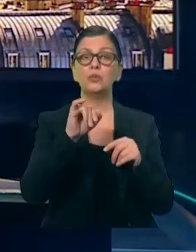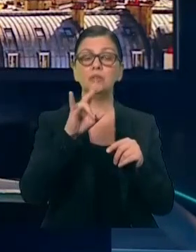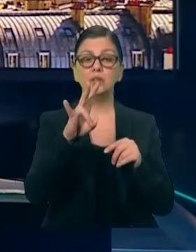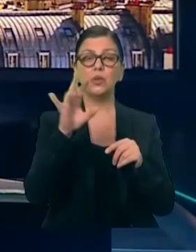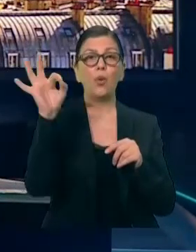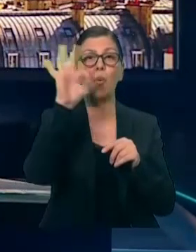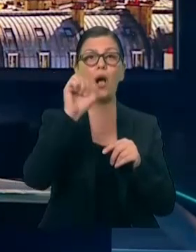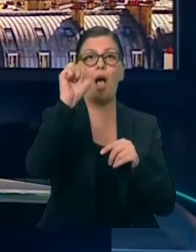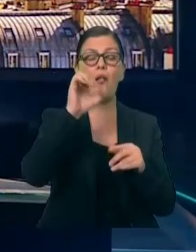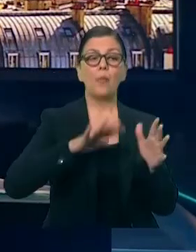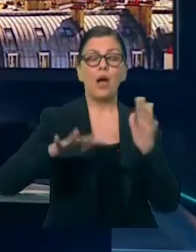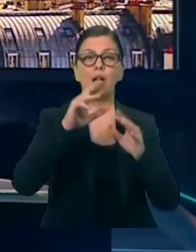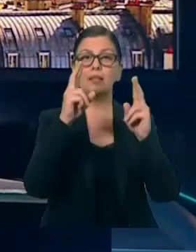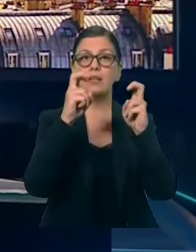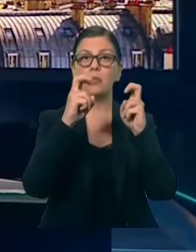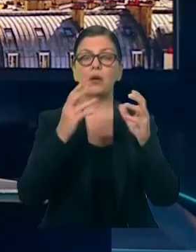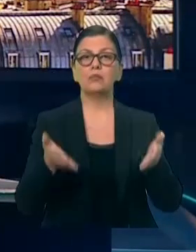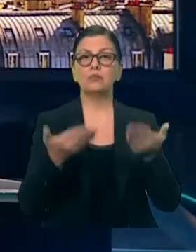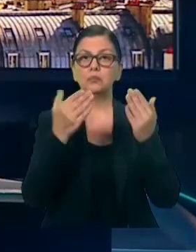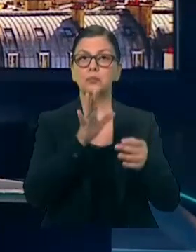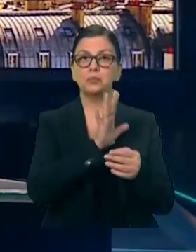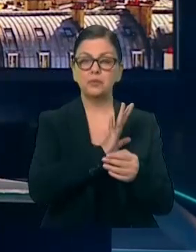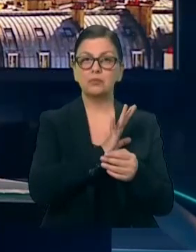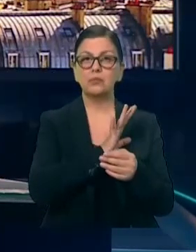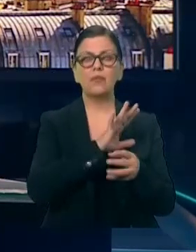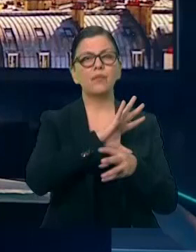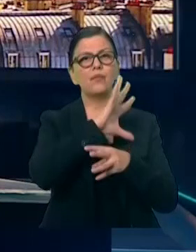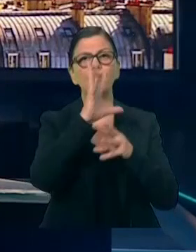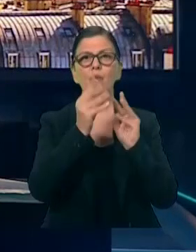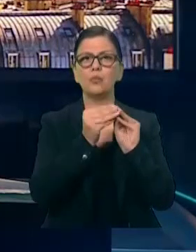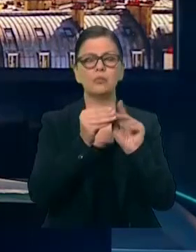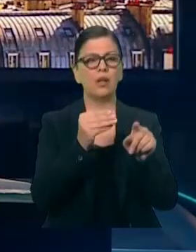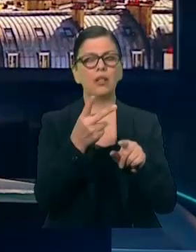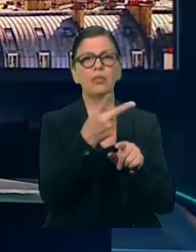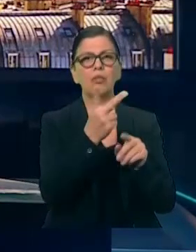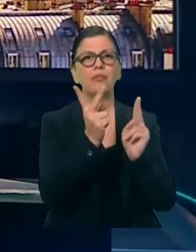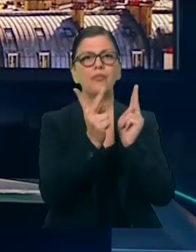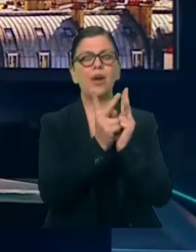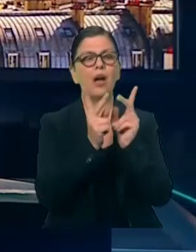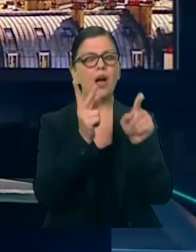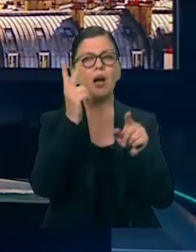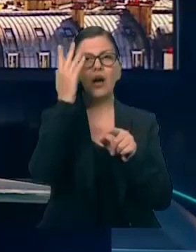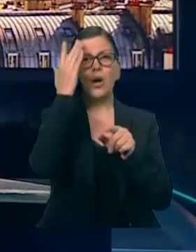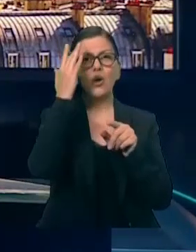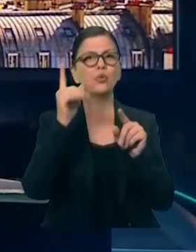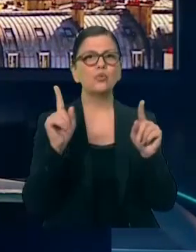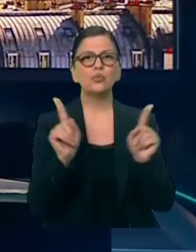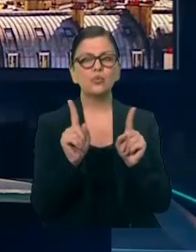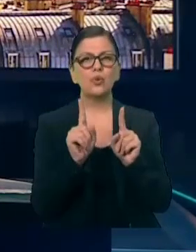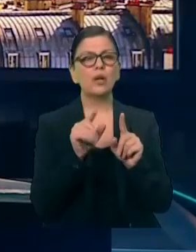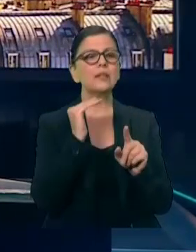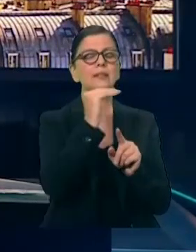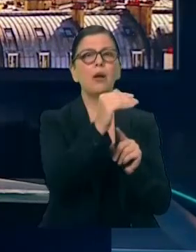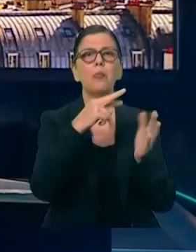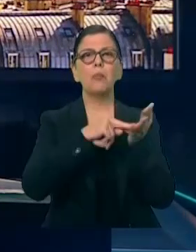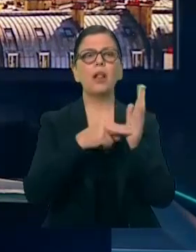Qarabağ məsələsinin də müzakirə olunduğunu bildirib. Və ümumiyyətlə, bu iki tərəfli görüş hansı siyasi mesajlar verirdi və məqsəd